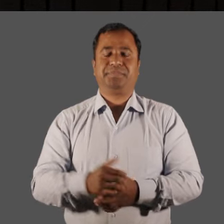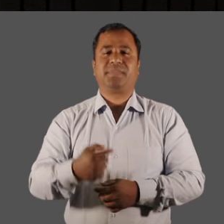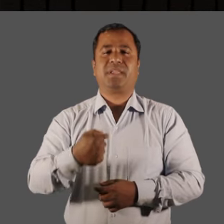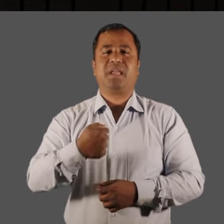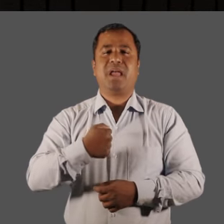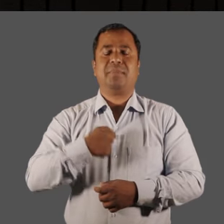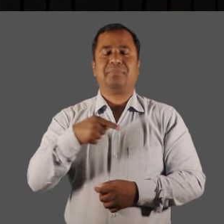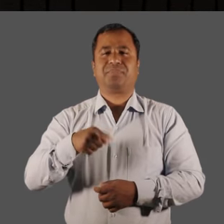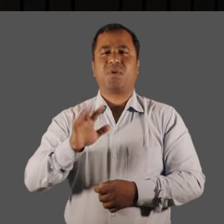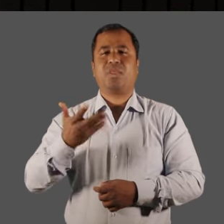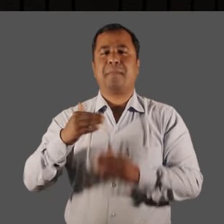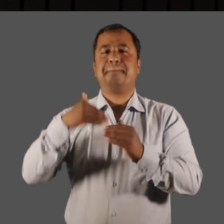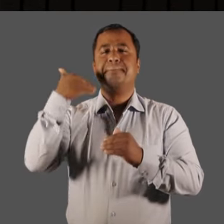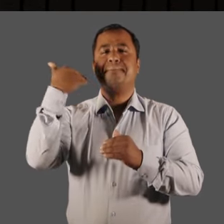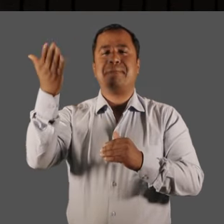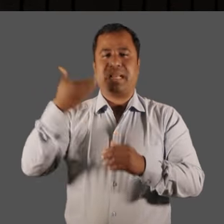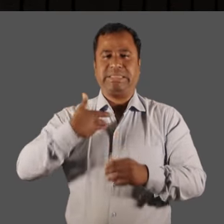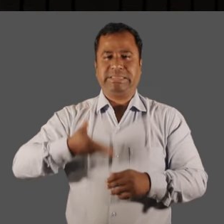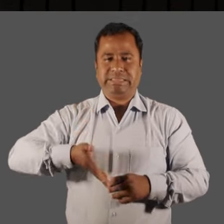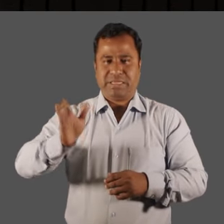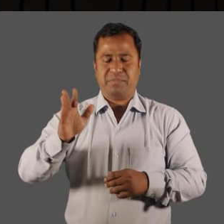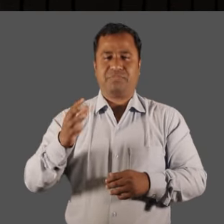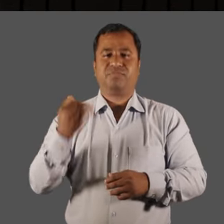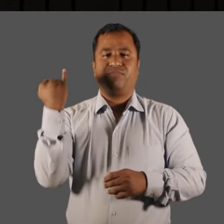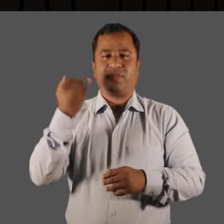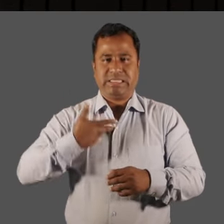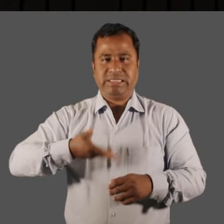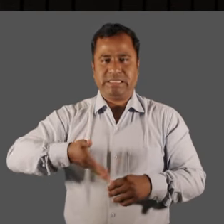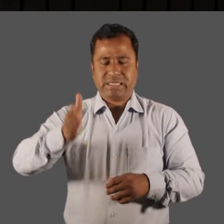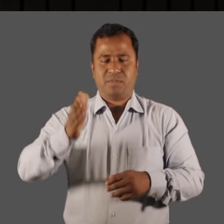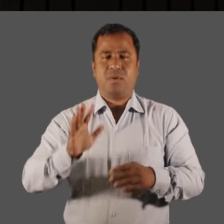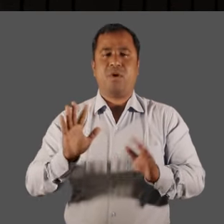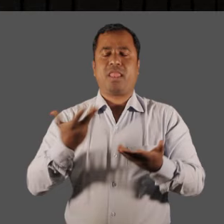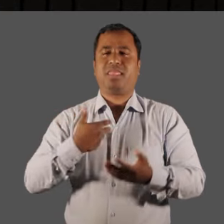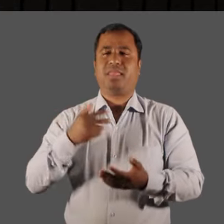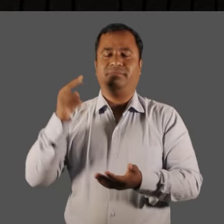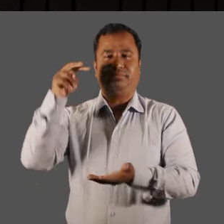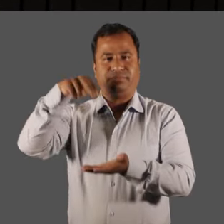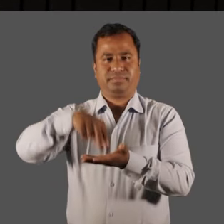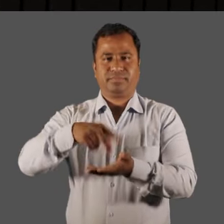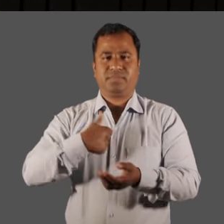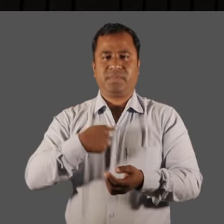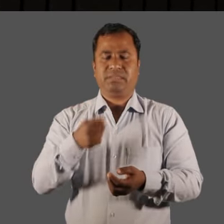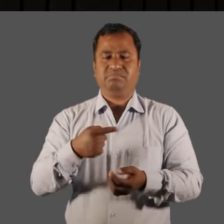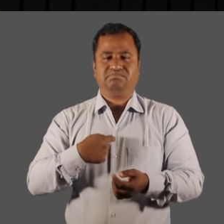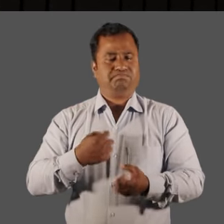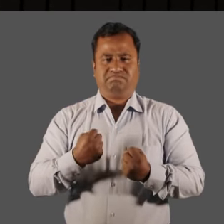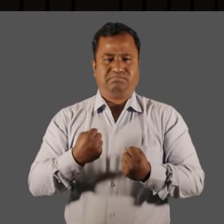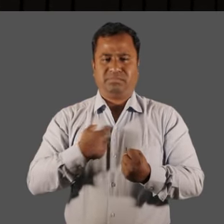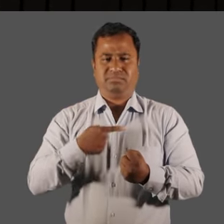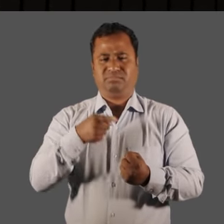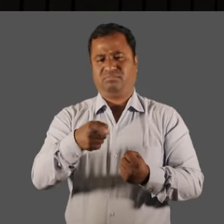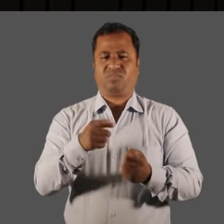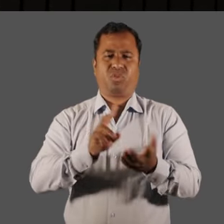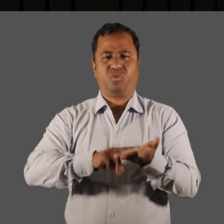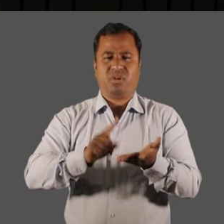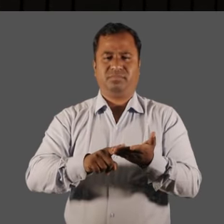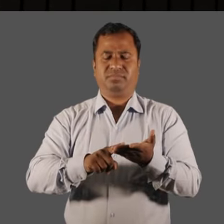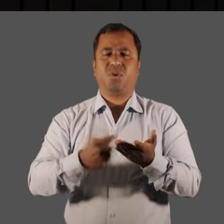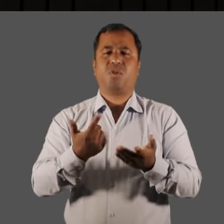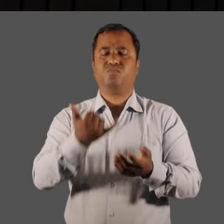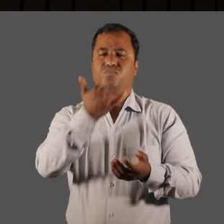যে আমরা একবার বাইরে গেছি, একবার না, অনেকবার এরকম হয়েছে, বাইরে গিয়েছি, আমি হয়তো বা কোনো একটা জেদ করছি বা কোনো একটা দুষ্টামি